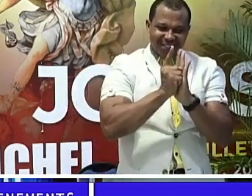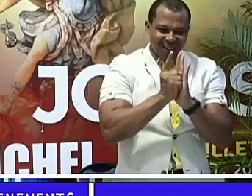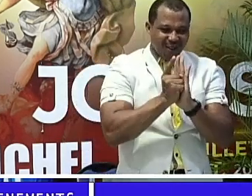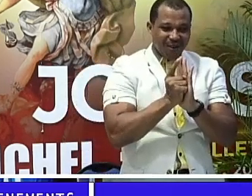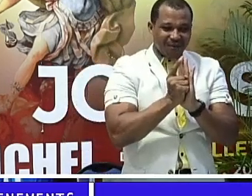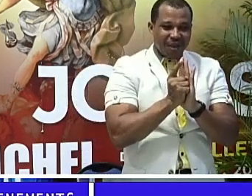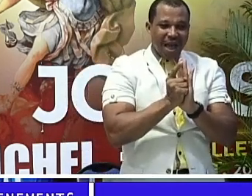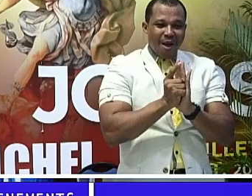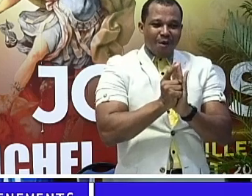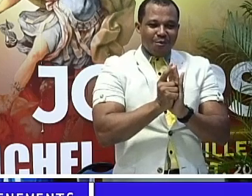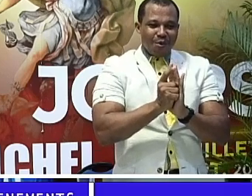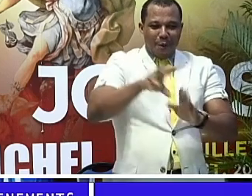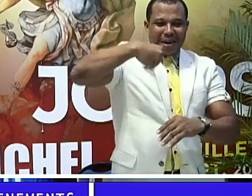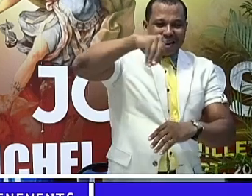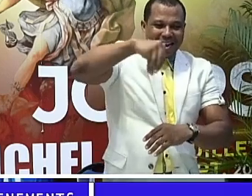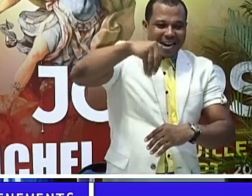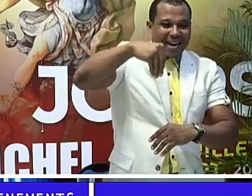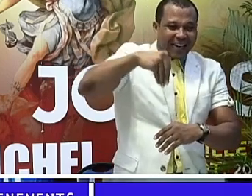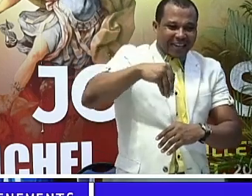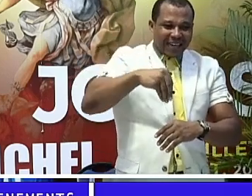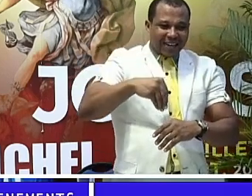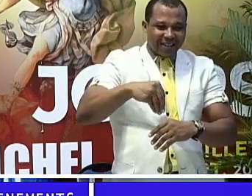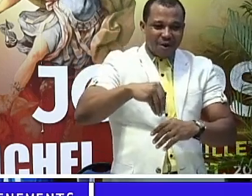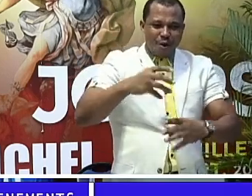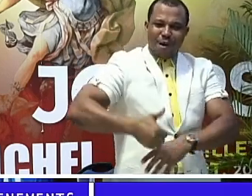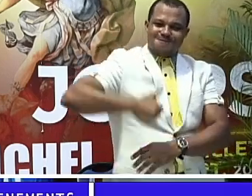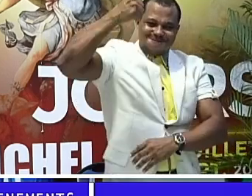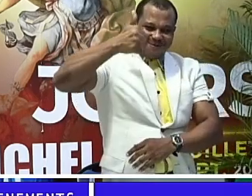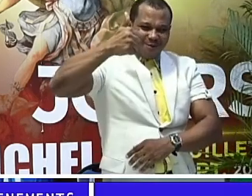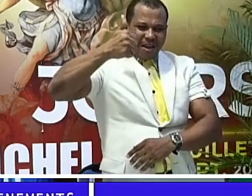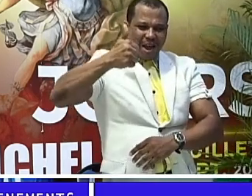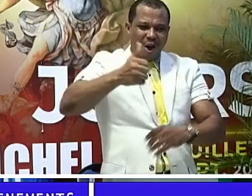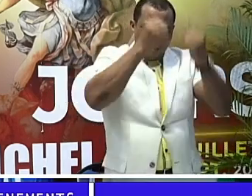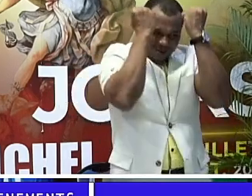après, puis au sonné, match fini, on gagne. Et puis, parce qu'on